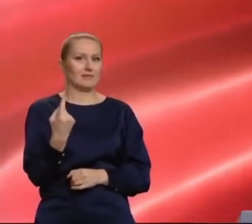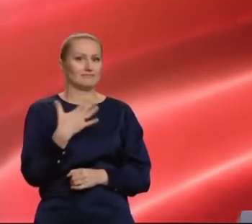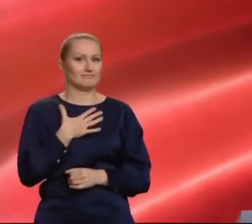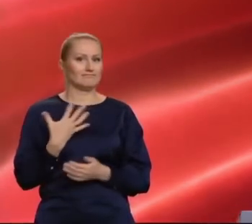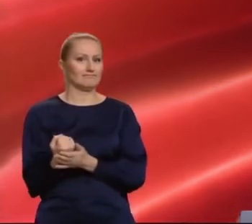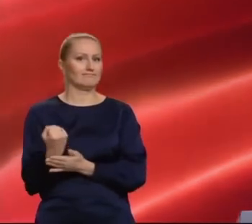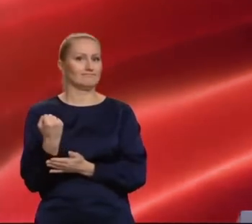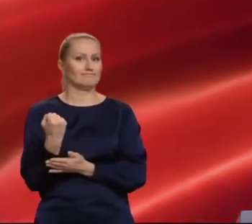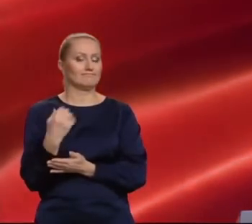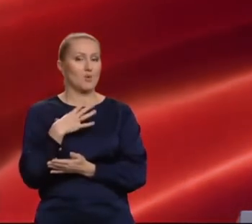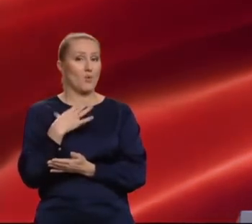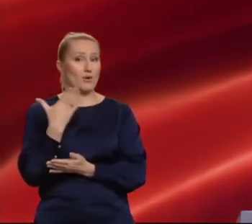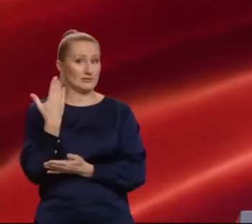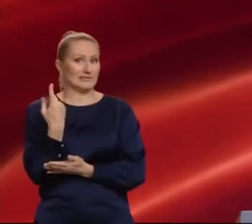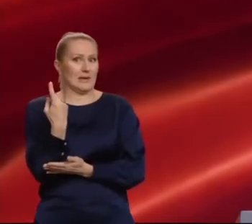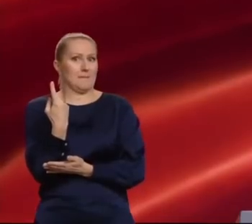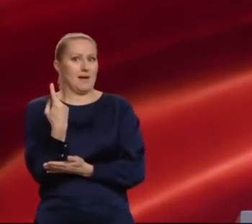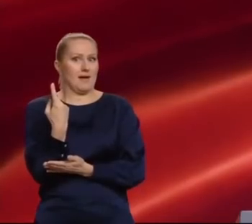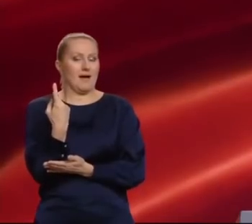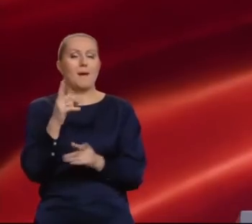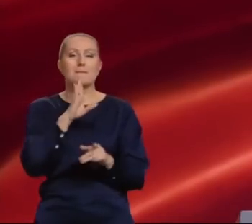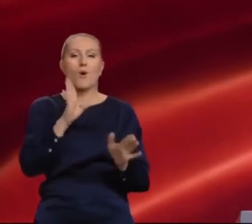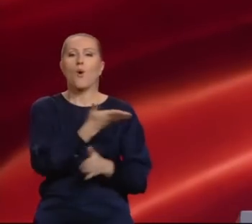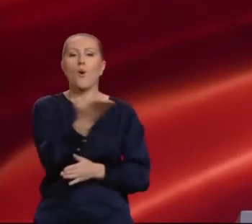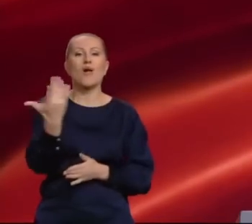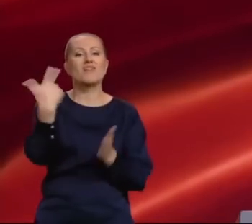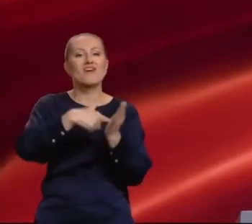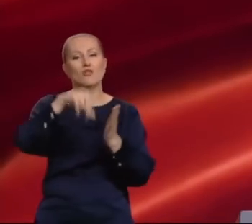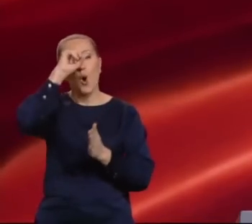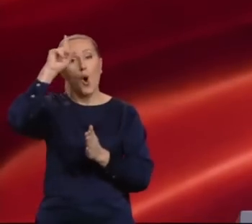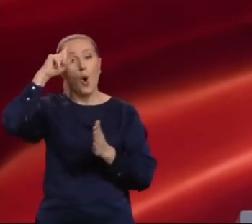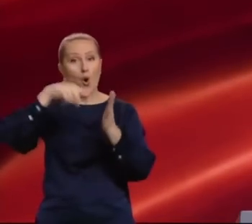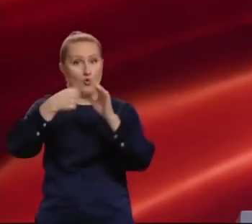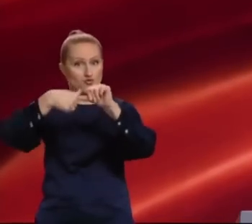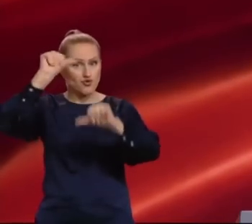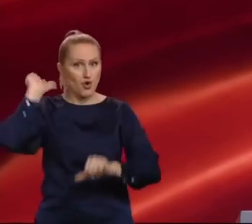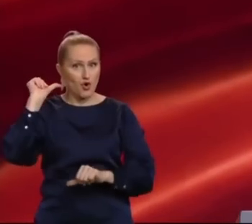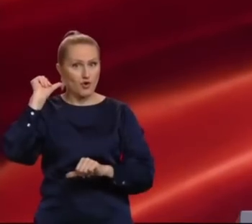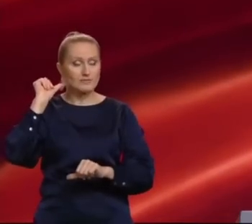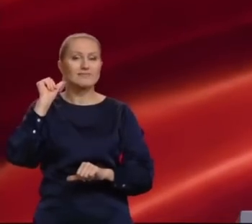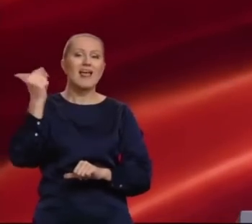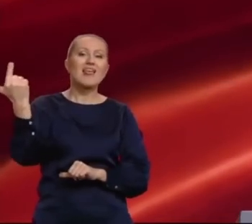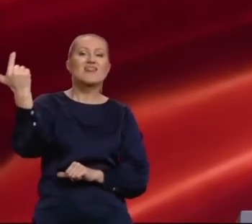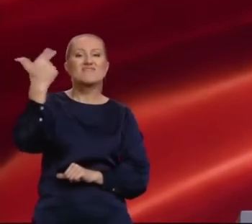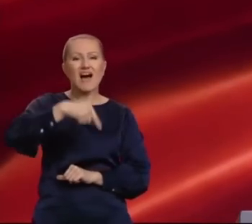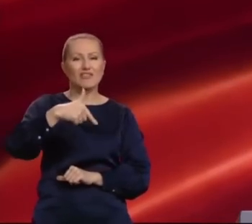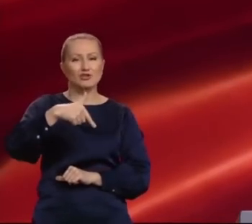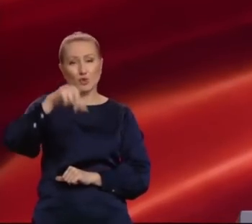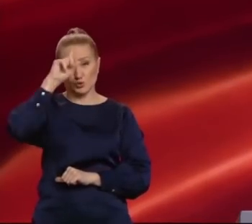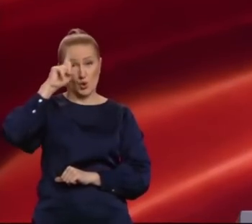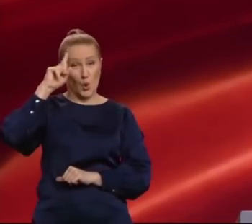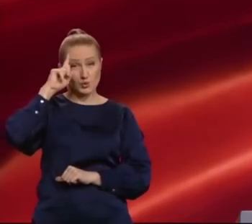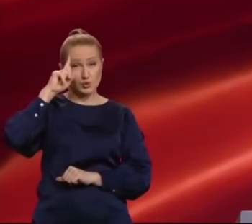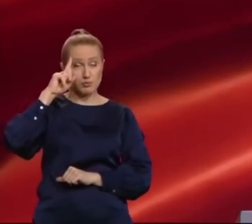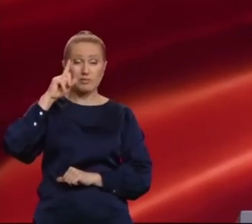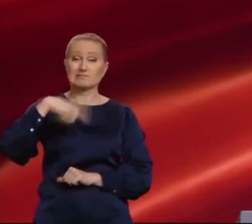jak 2000 osób w zeszłym roku. O 2000 osób za dużo.